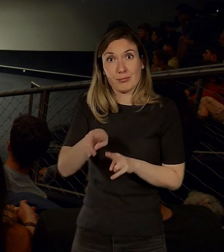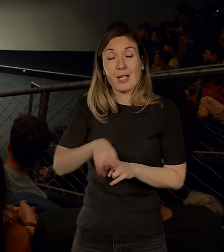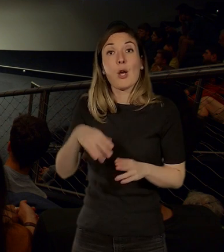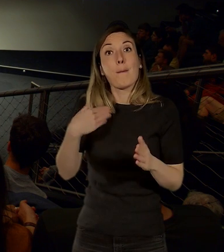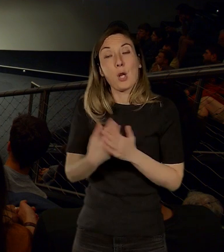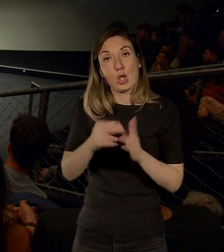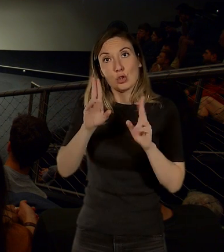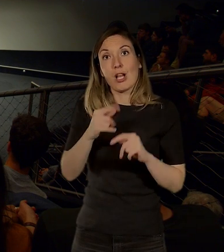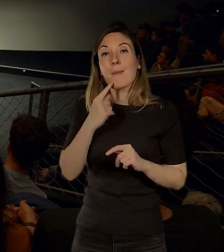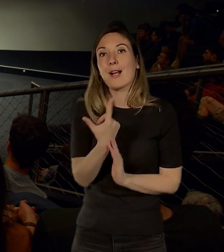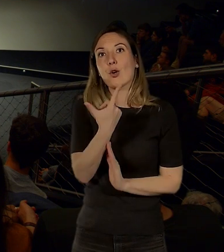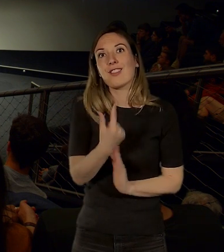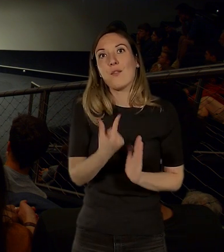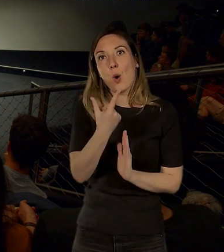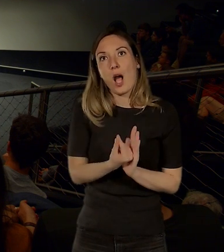systém, kdy